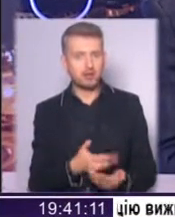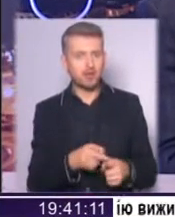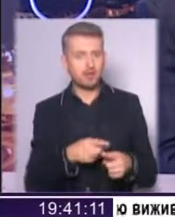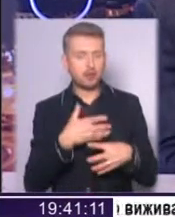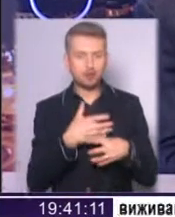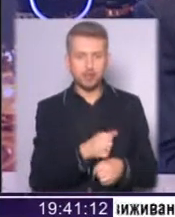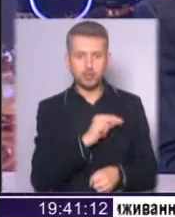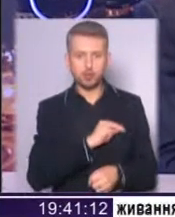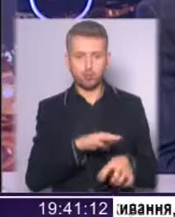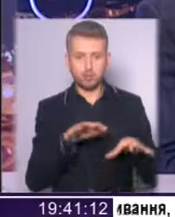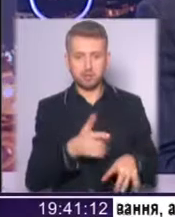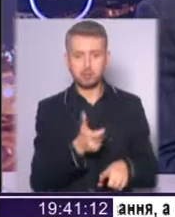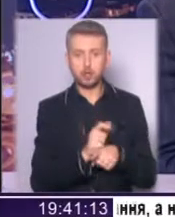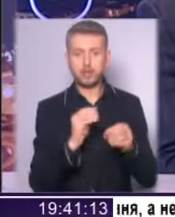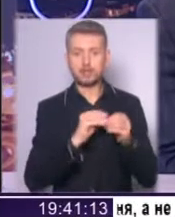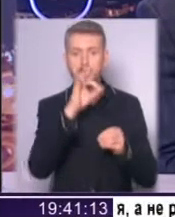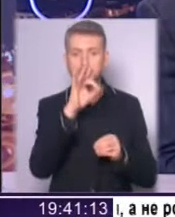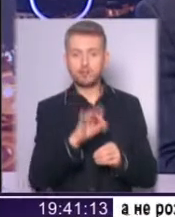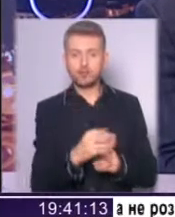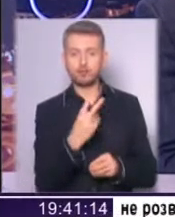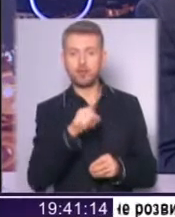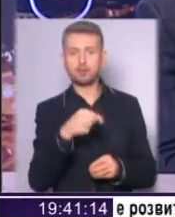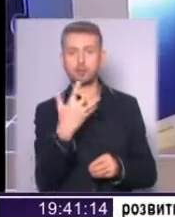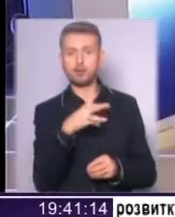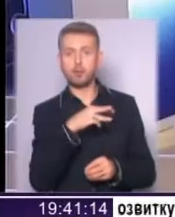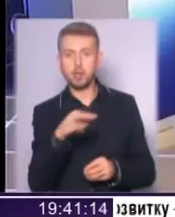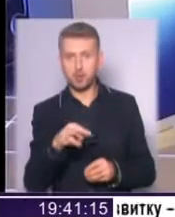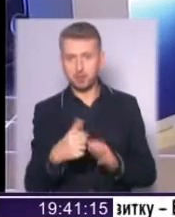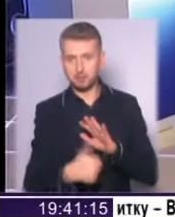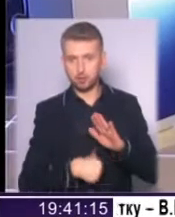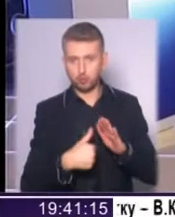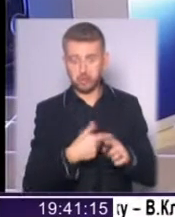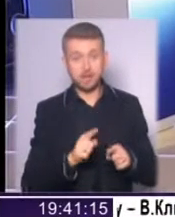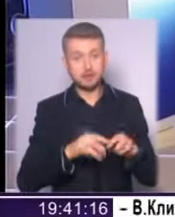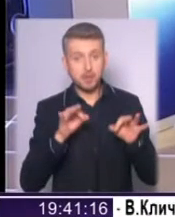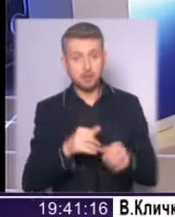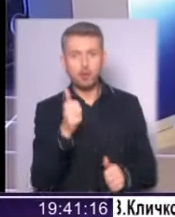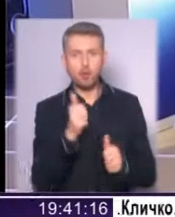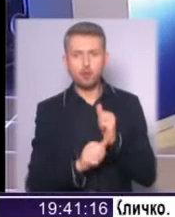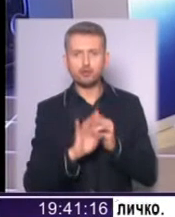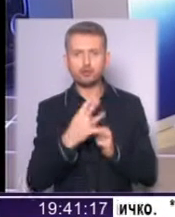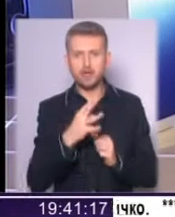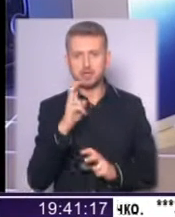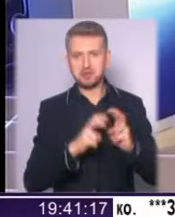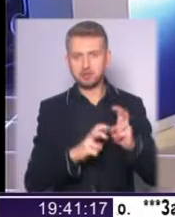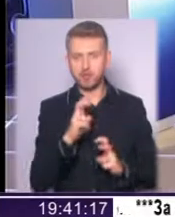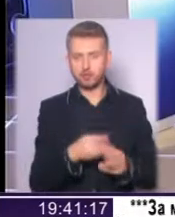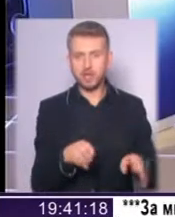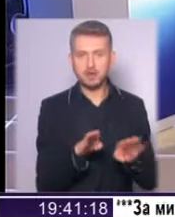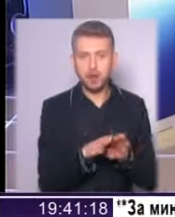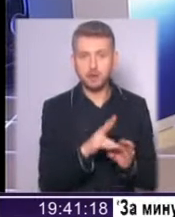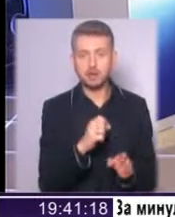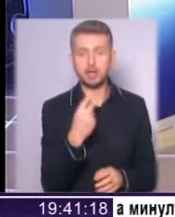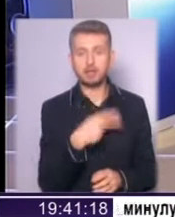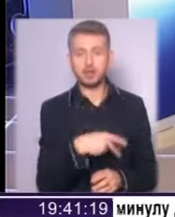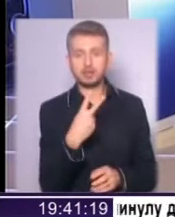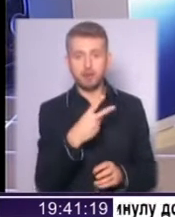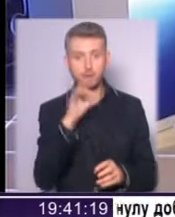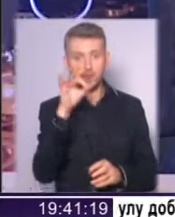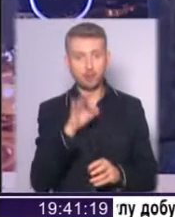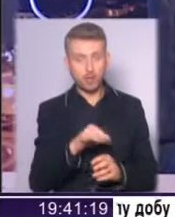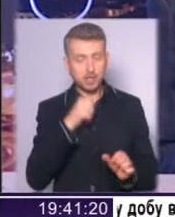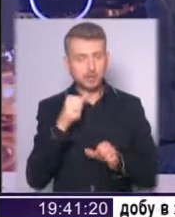то, перепрошую, для приватного сектору бізнесу ставка понад 40%. Який бізнес такі умови витримує? От це називається вмирання,